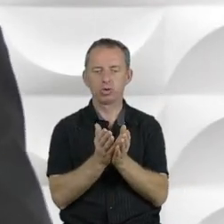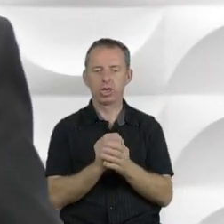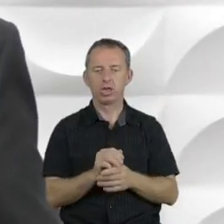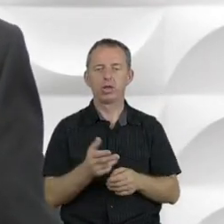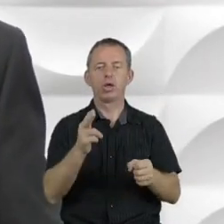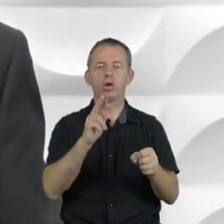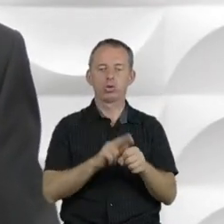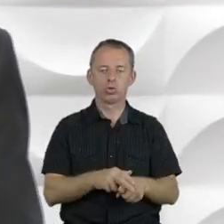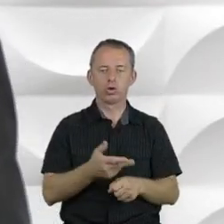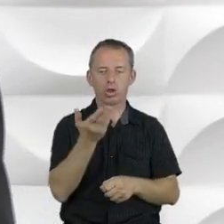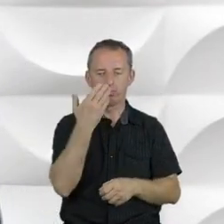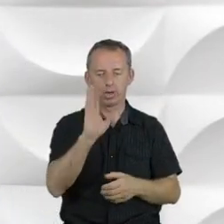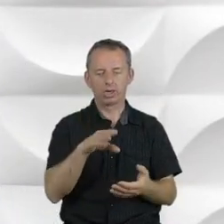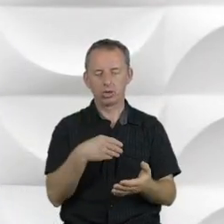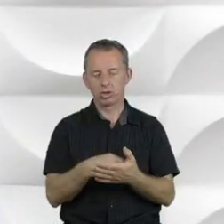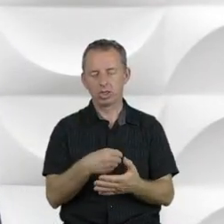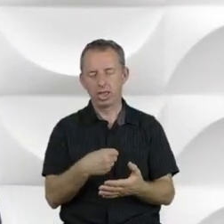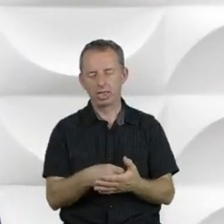które bardzo cenię.